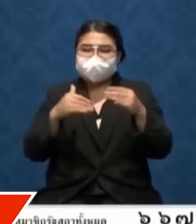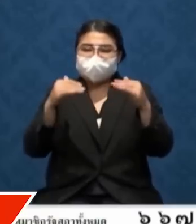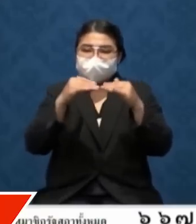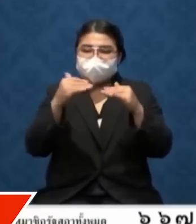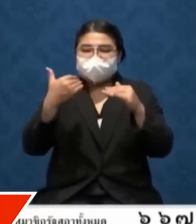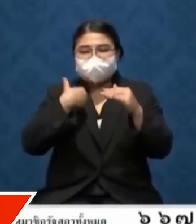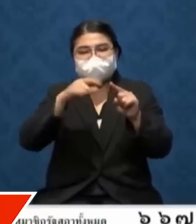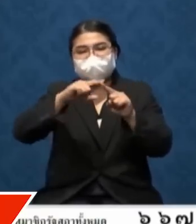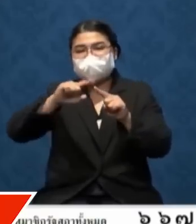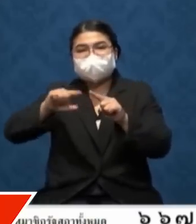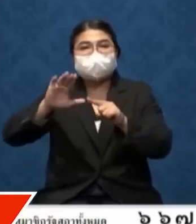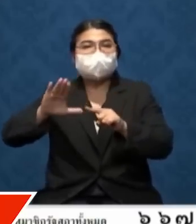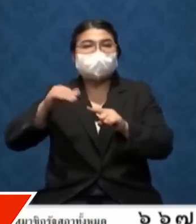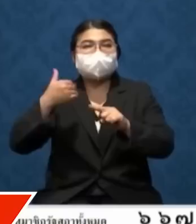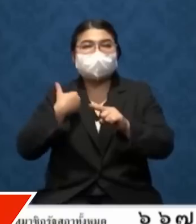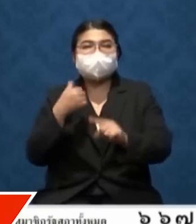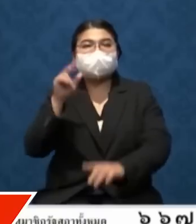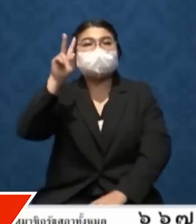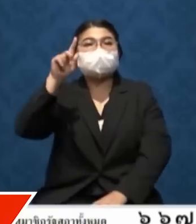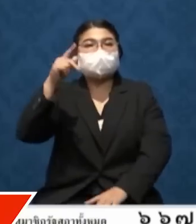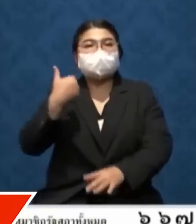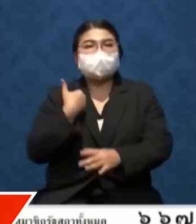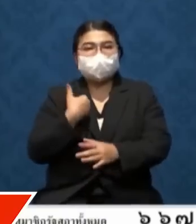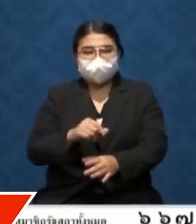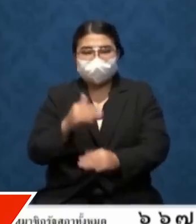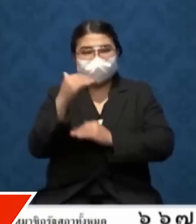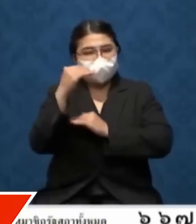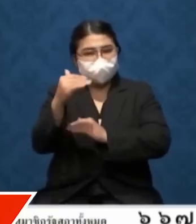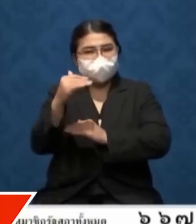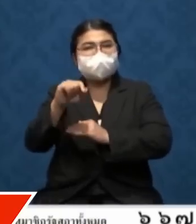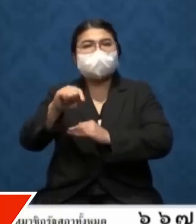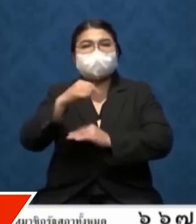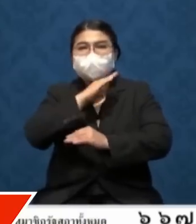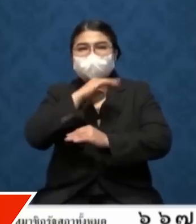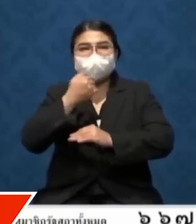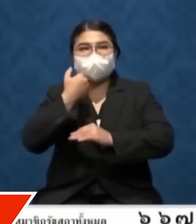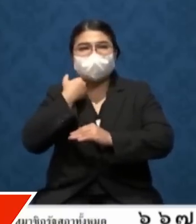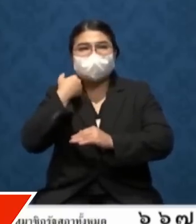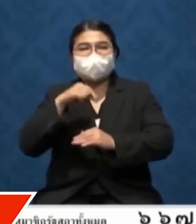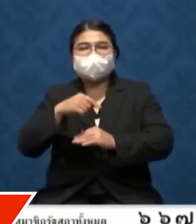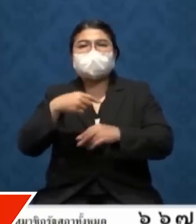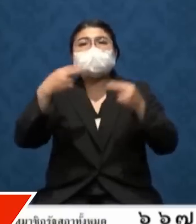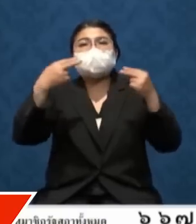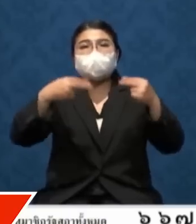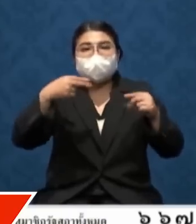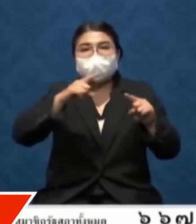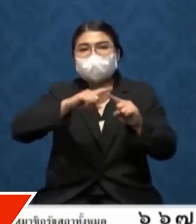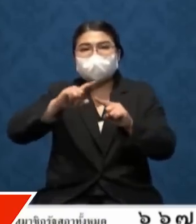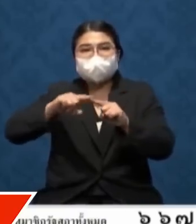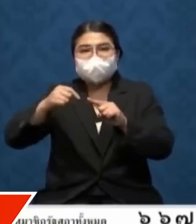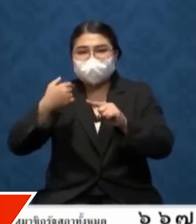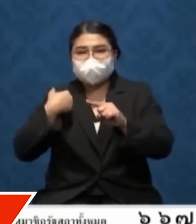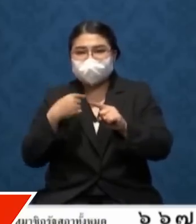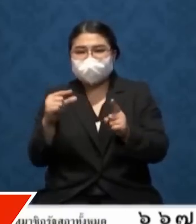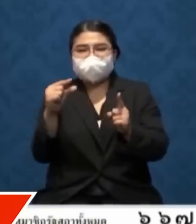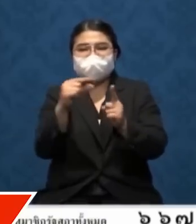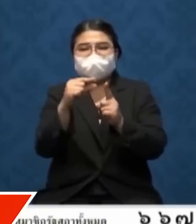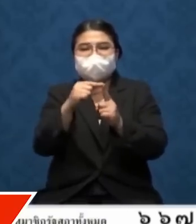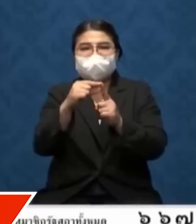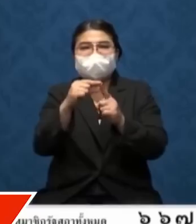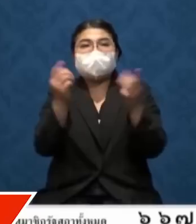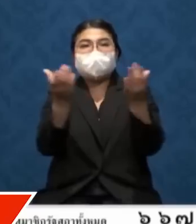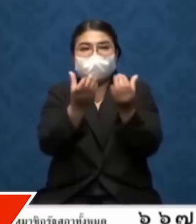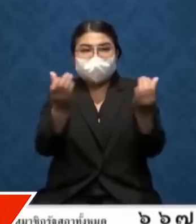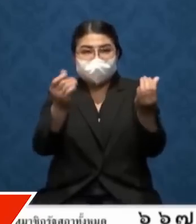ภาพขพน้สื่ม Goldwehrที่จะตองมีข้อจำกัด ยามสึกสงค announceที่มีข้อความนี้ อยู่ในรัฐรรมณูลนั้น